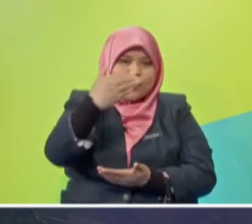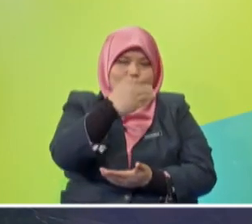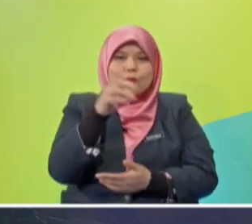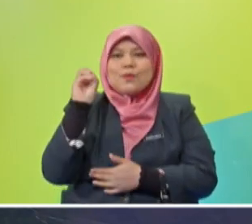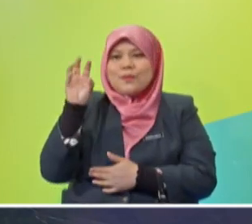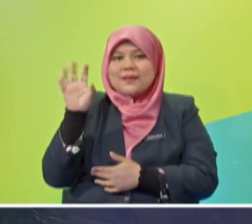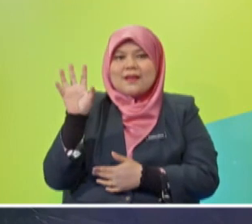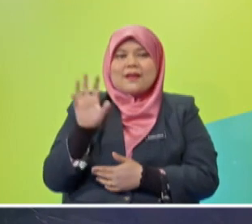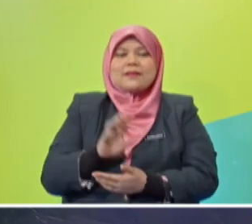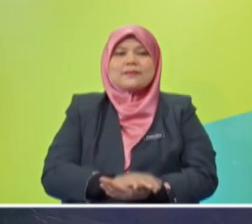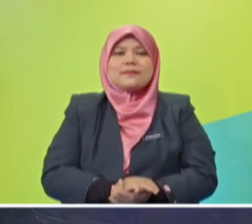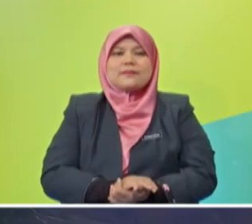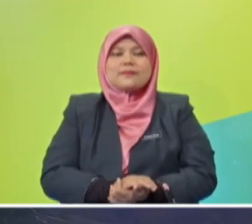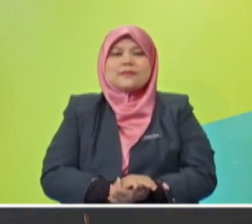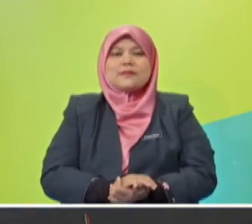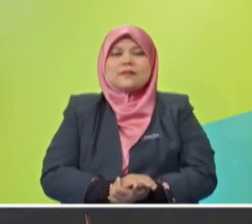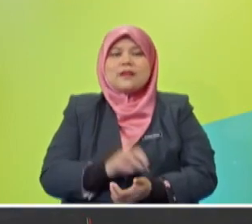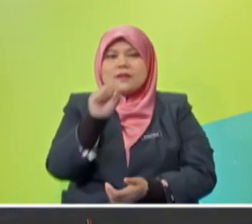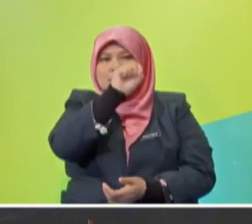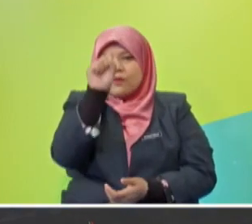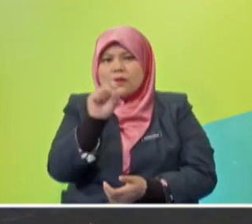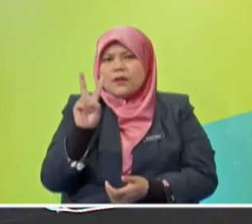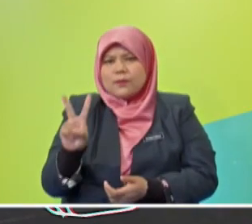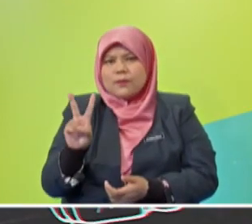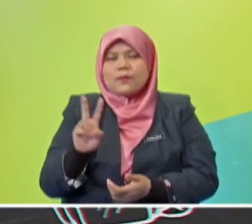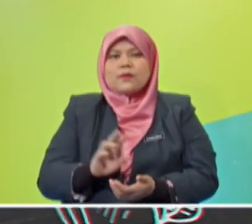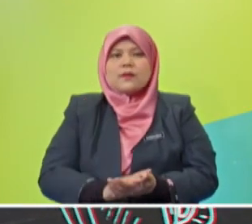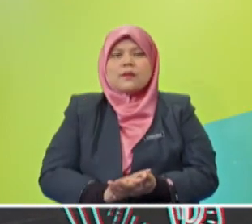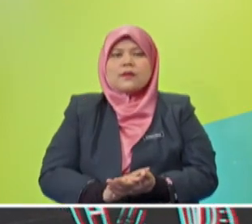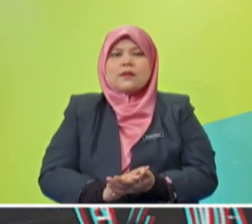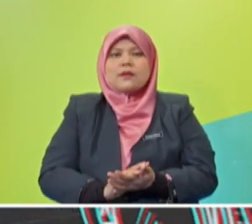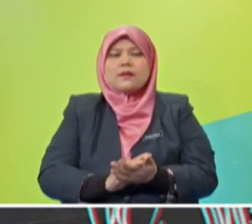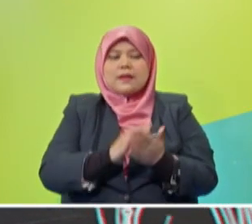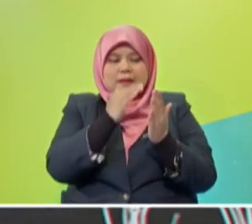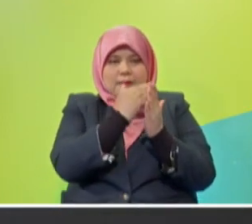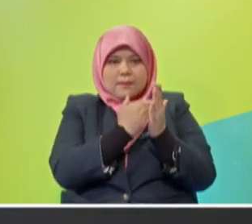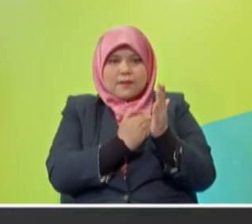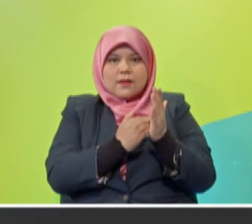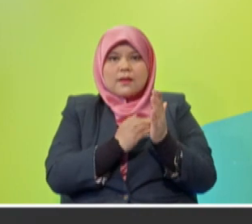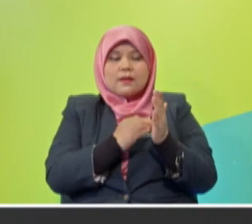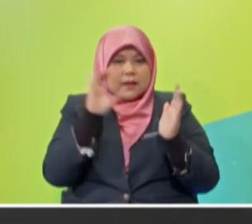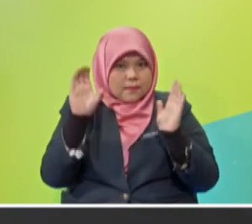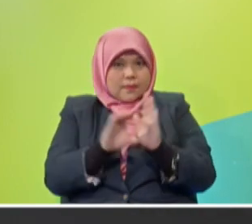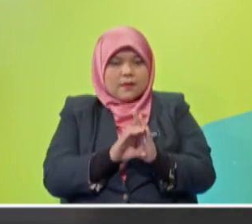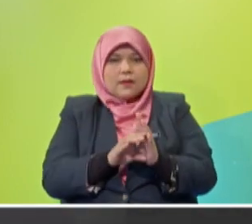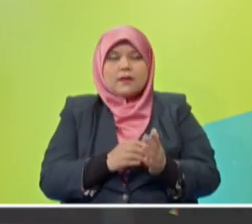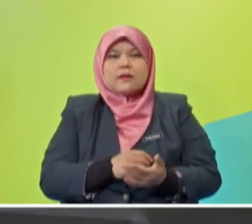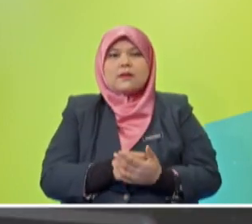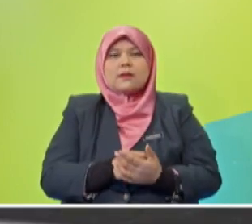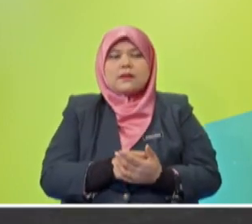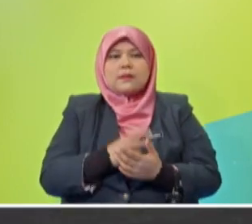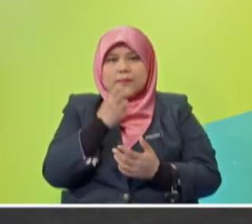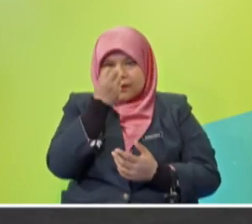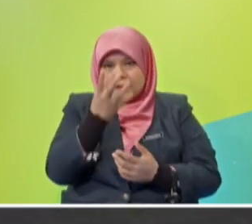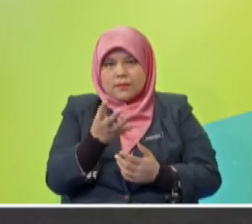seterusnya. Okey, soalan yang kedua. Berdasarkan gambar di bawah, nyatakan jenis sektor bagi aktiviti ekonomi yang berikut. Okey, ada